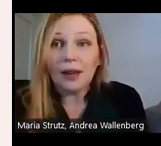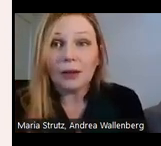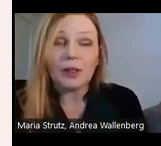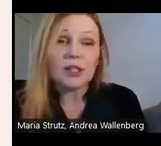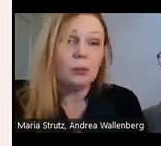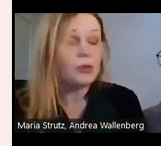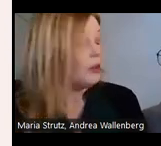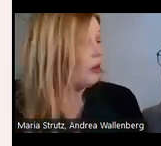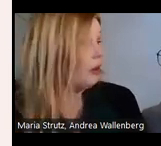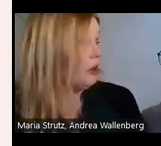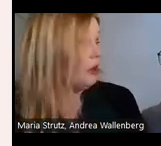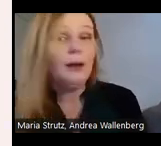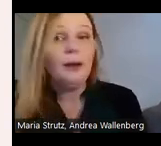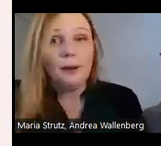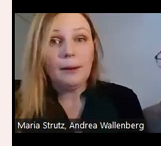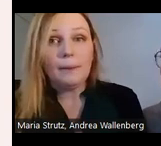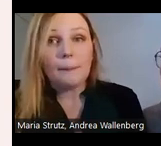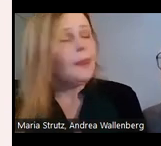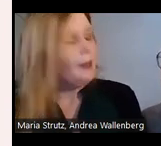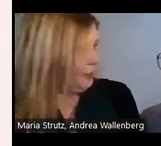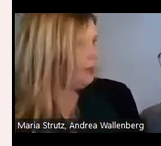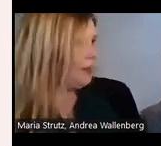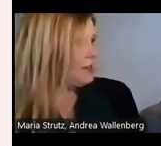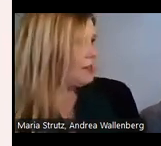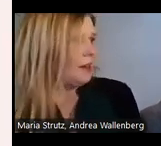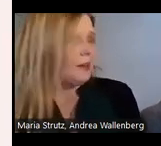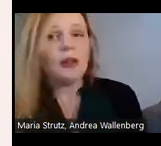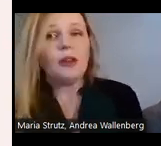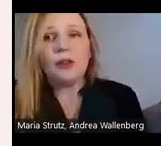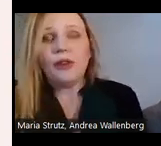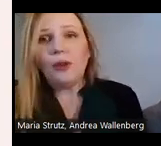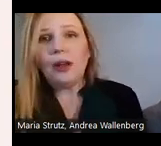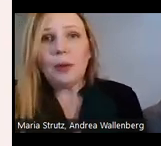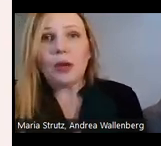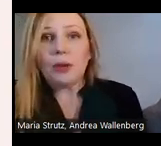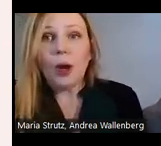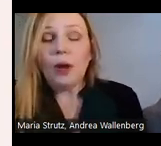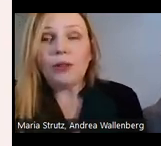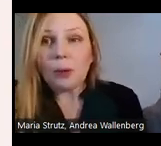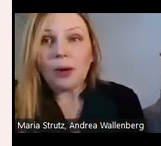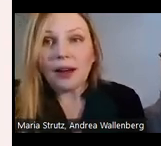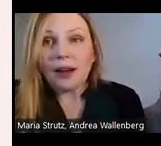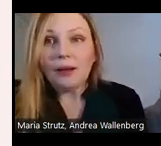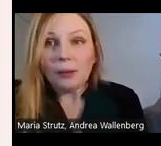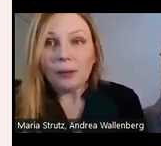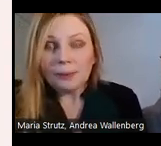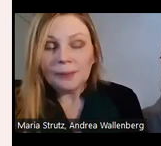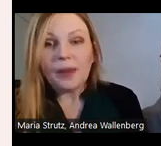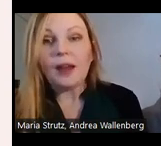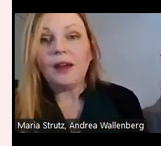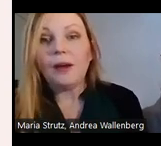och tack och varsågod och sådana saker. Kunna skämta om grejer. Ja. Exakt. Så att vi har väldigt mycket vi behöver språka